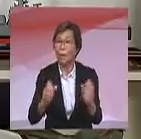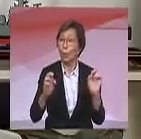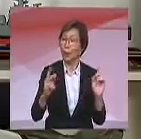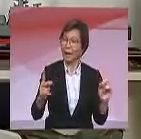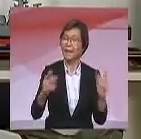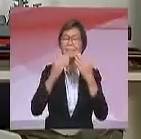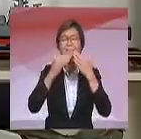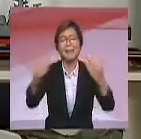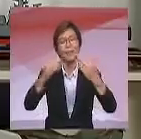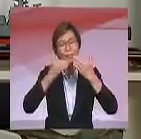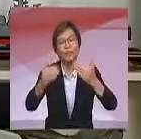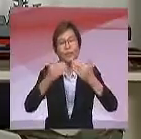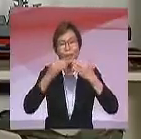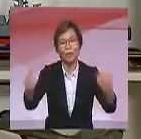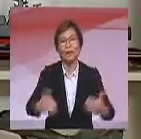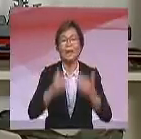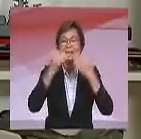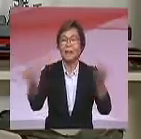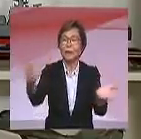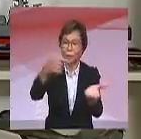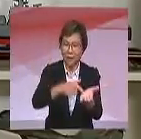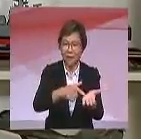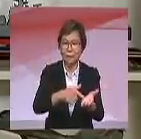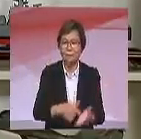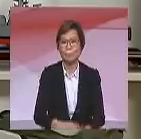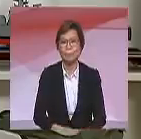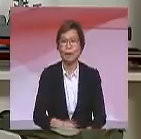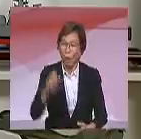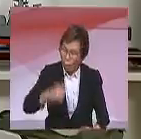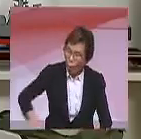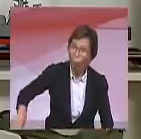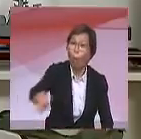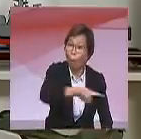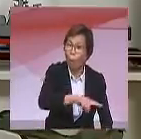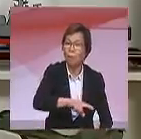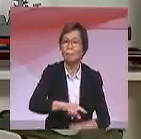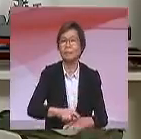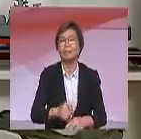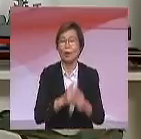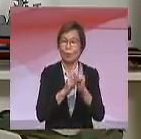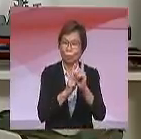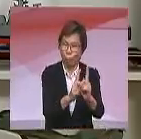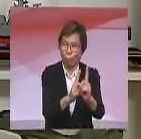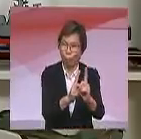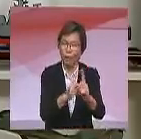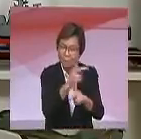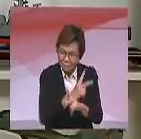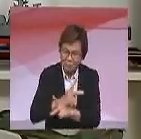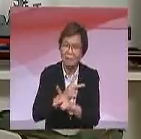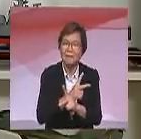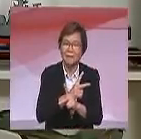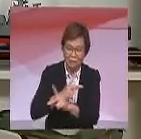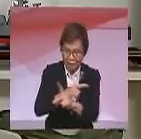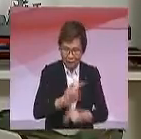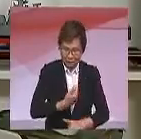Okey, terima kasih banyak. Terima kasih sekali lagi kepada semua. Amalkan kawalan kendiri untuk